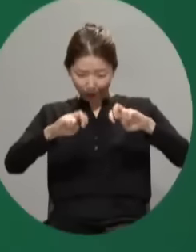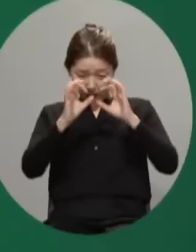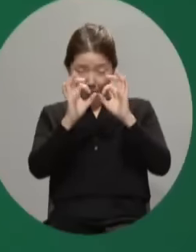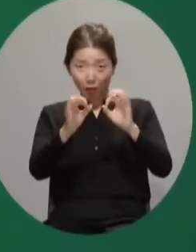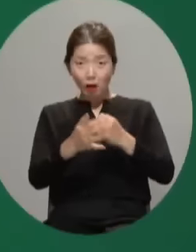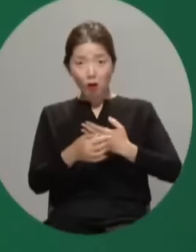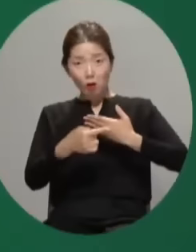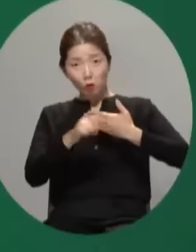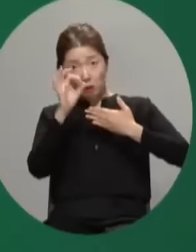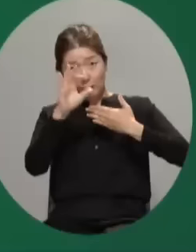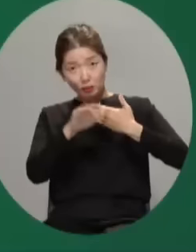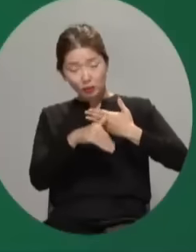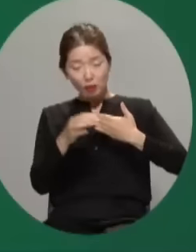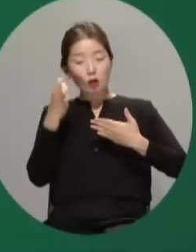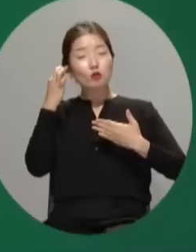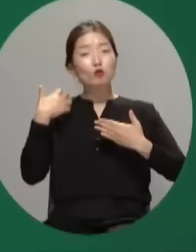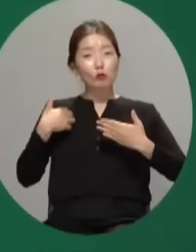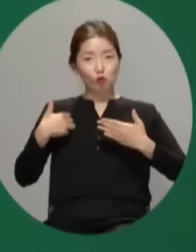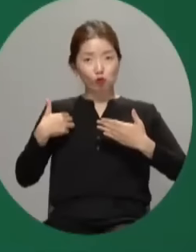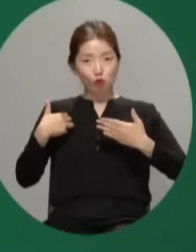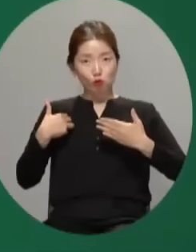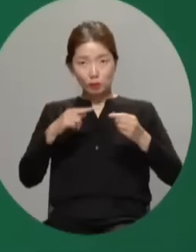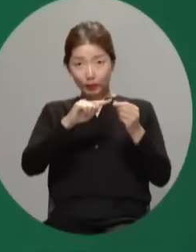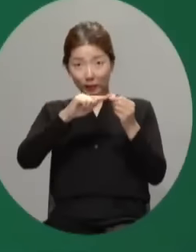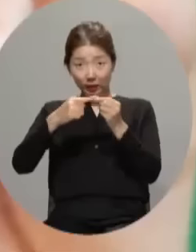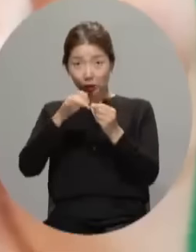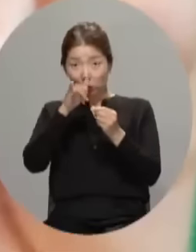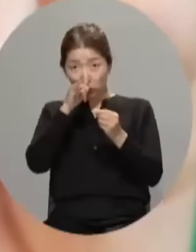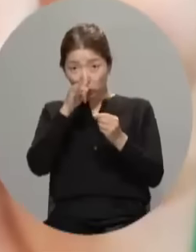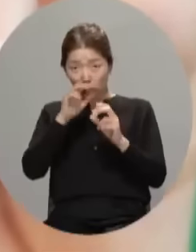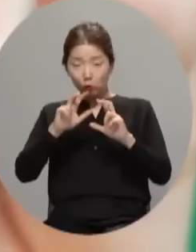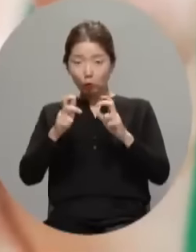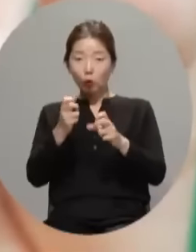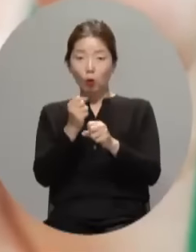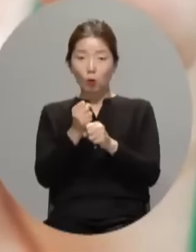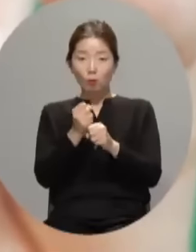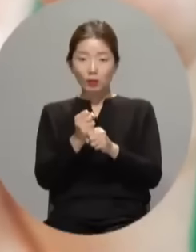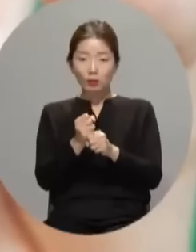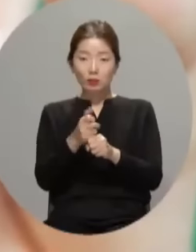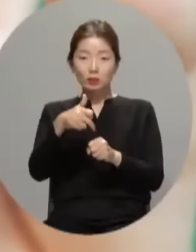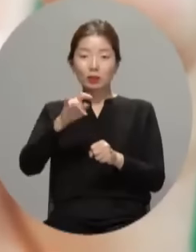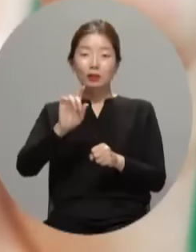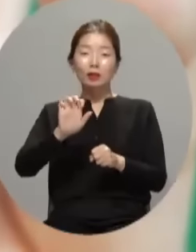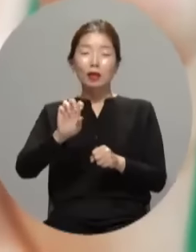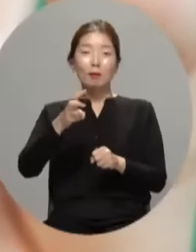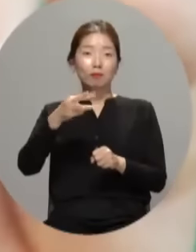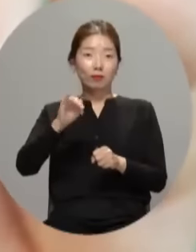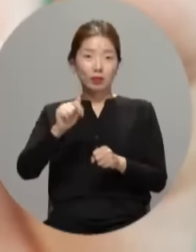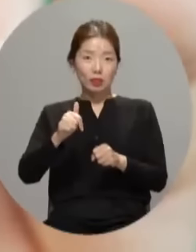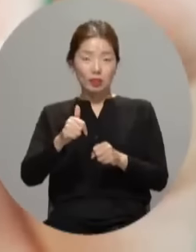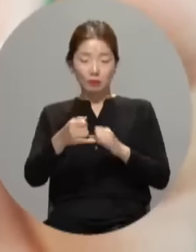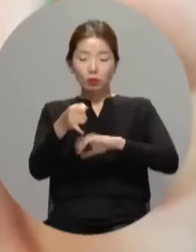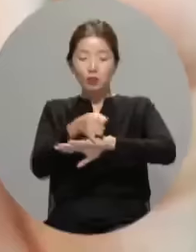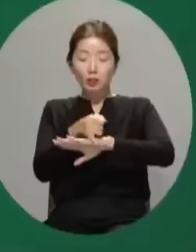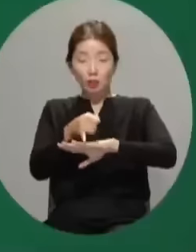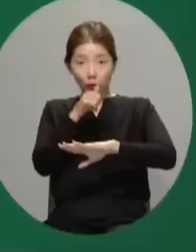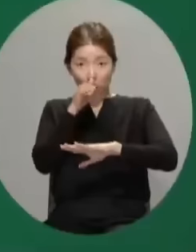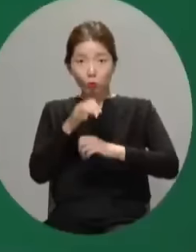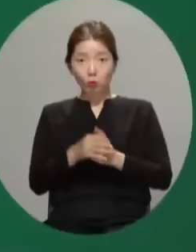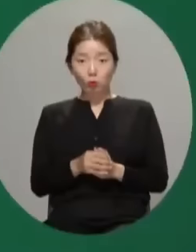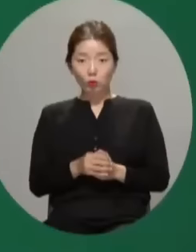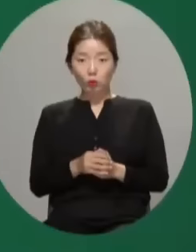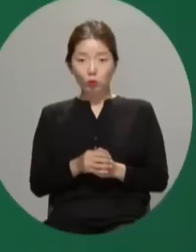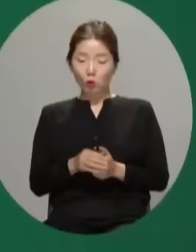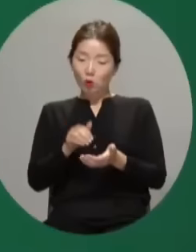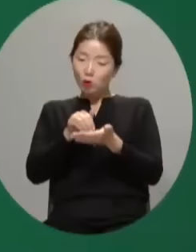배터리 표면에는 중국산이라는 문구와 함께 드론공 제조사인 캠틱이 디자인했다는 정보, 그리고